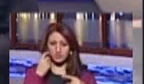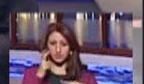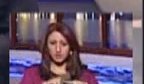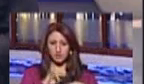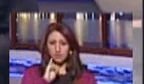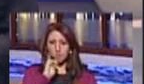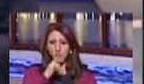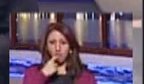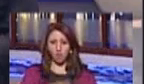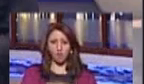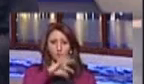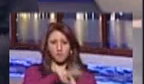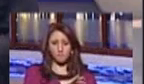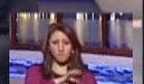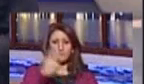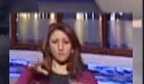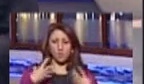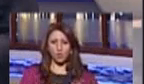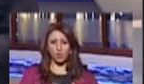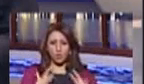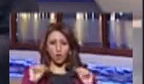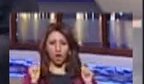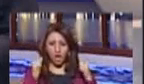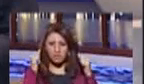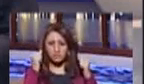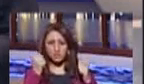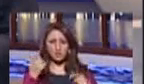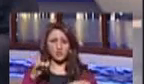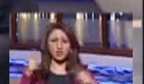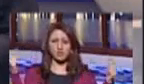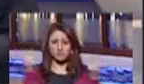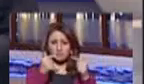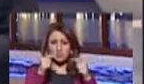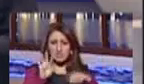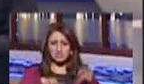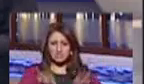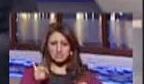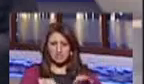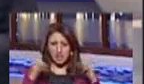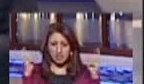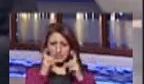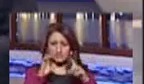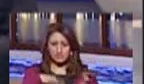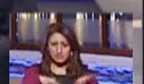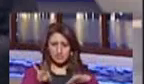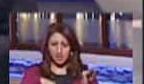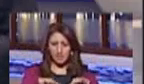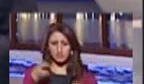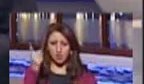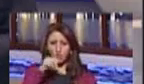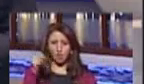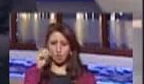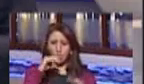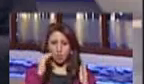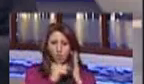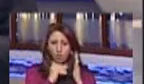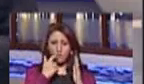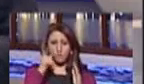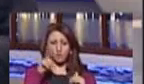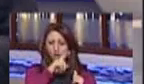والأنانية وغياب الرؤية والمشاحنات السياسية والمصادمات كل يوم في الشوارع وكل